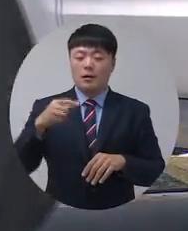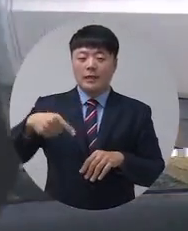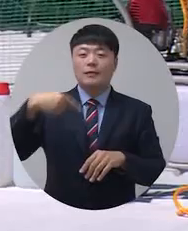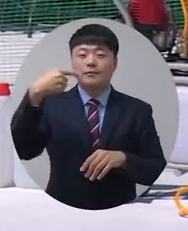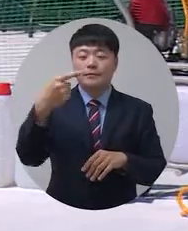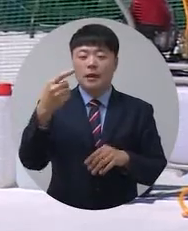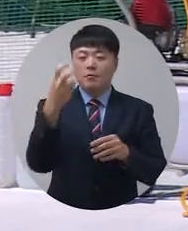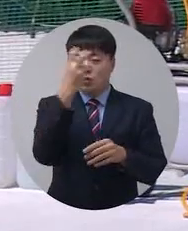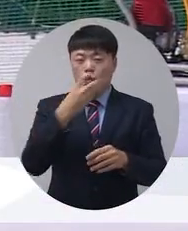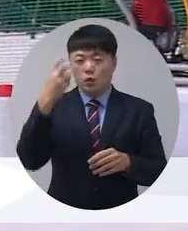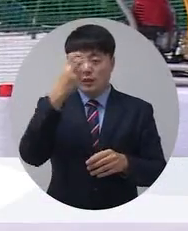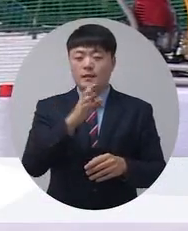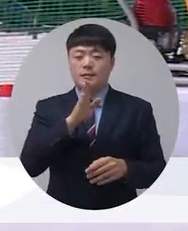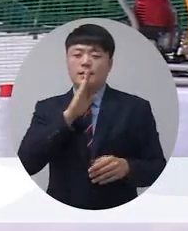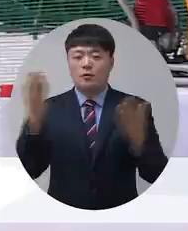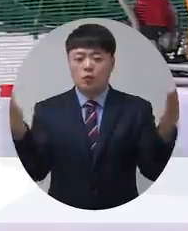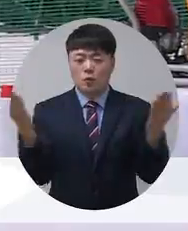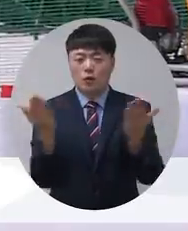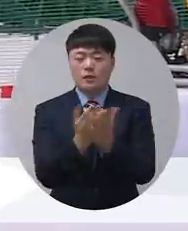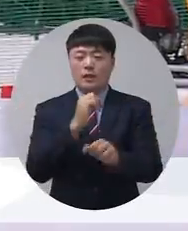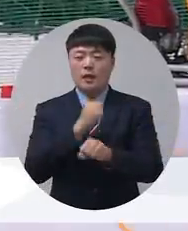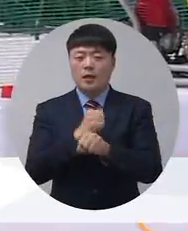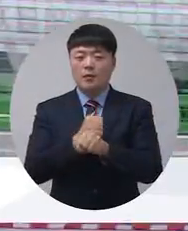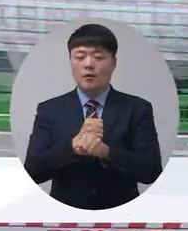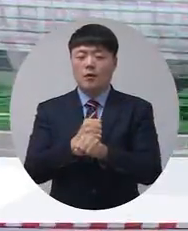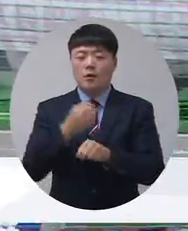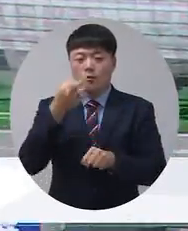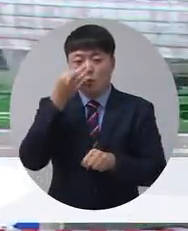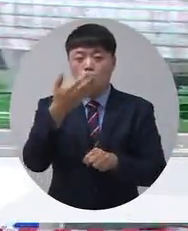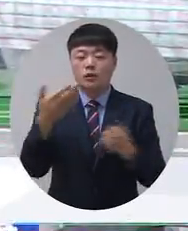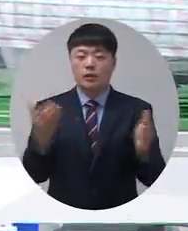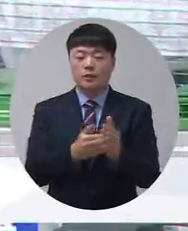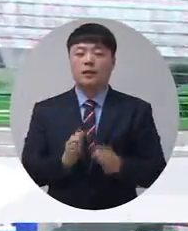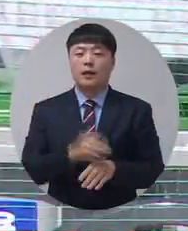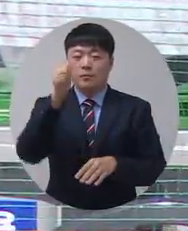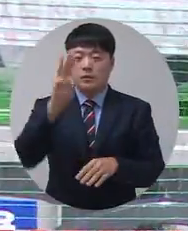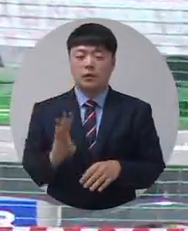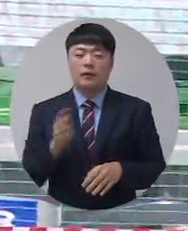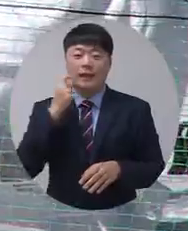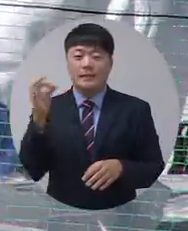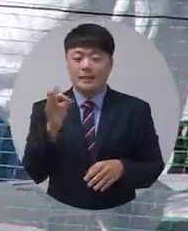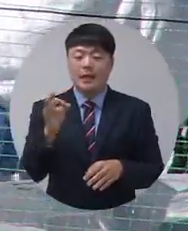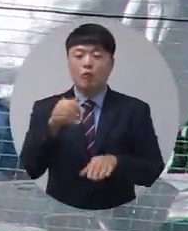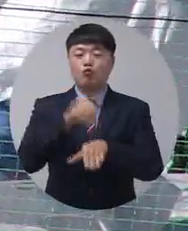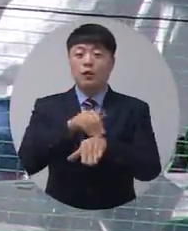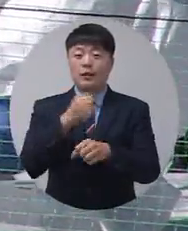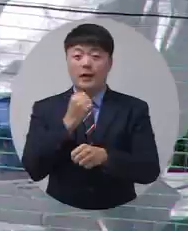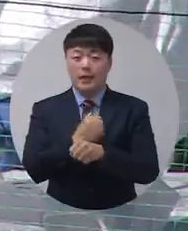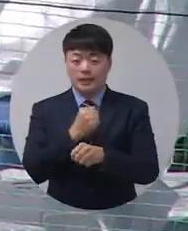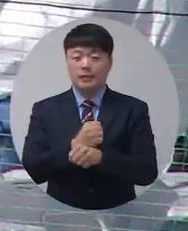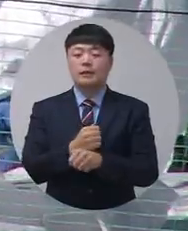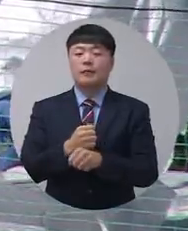일련의 조치 사항을 실제 상황에 준회, 현장 시연했습니다. 합천군은 가상훈련을 통해 철저한